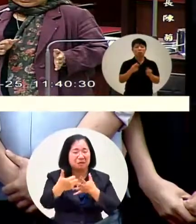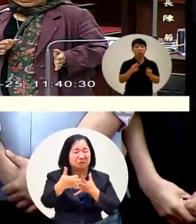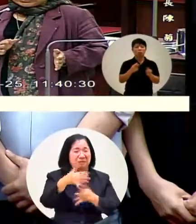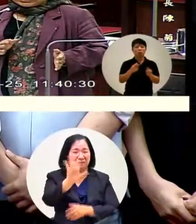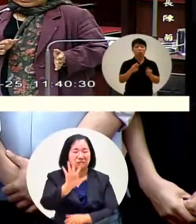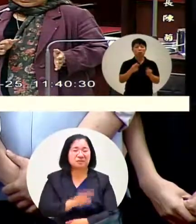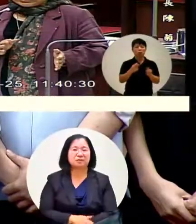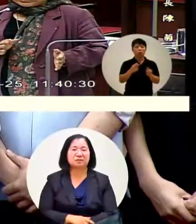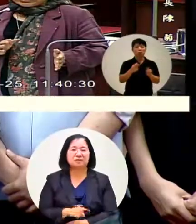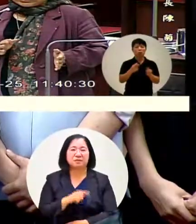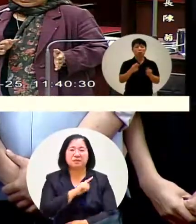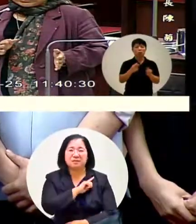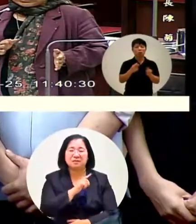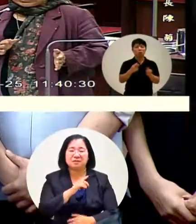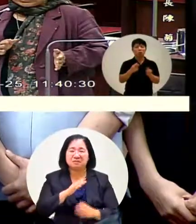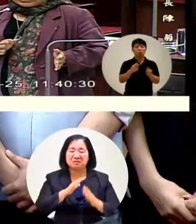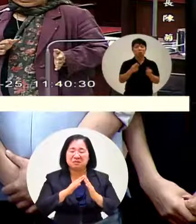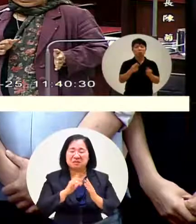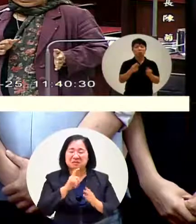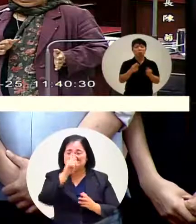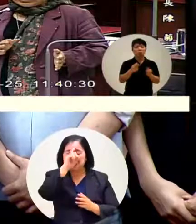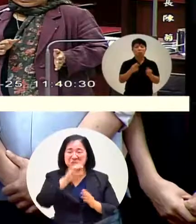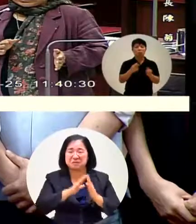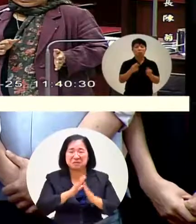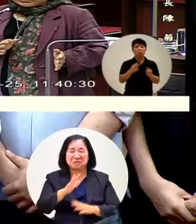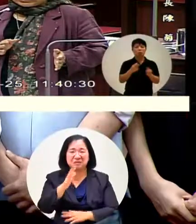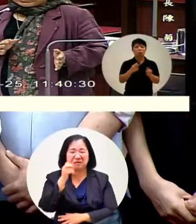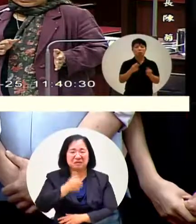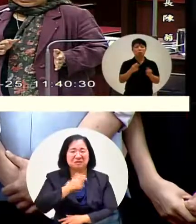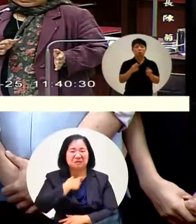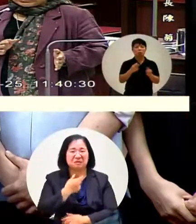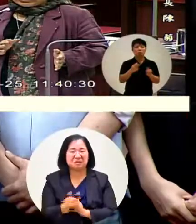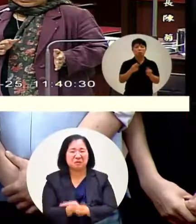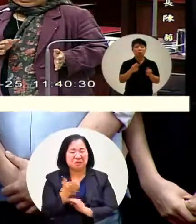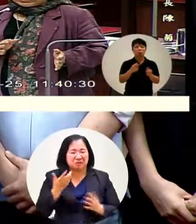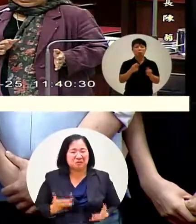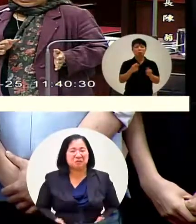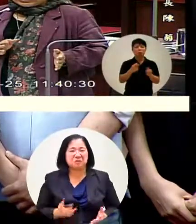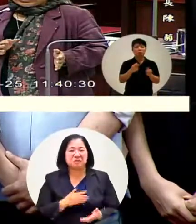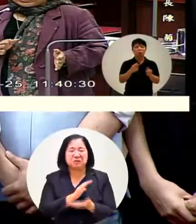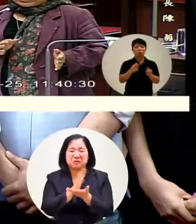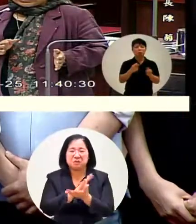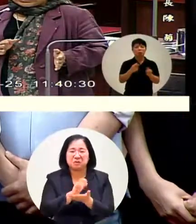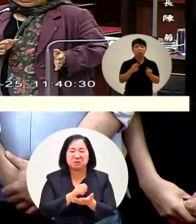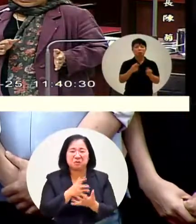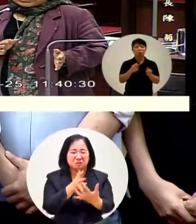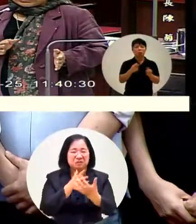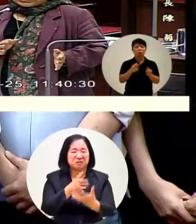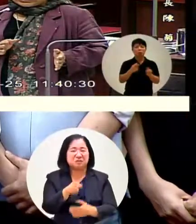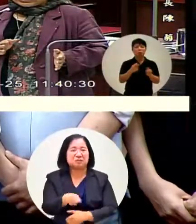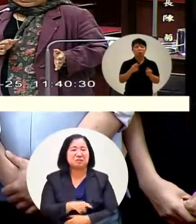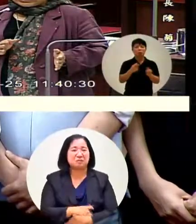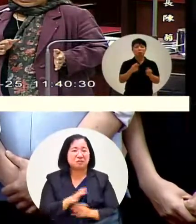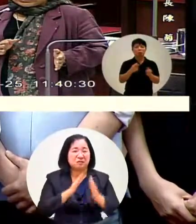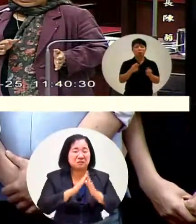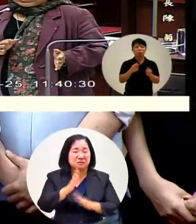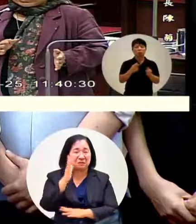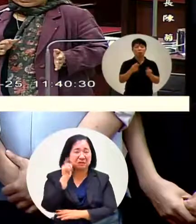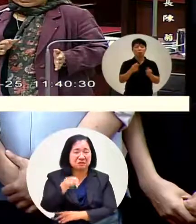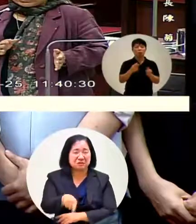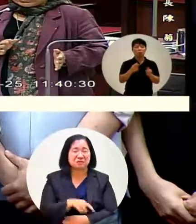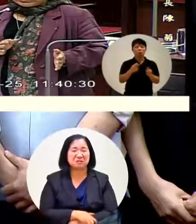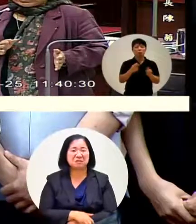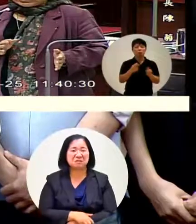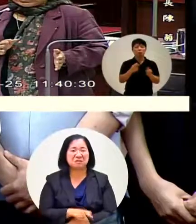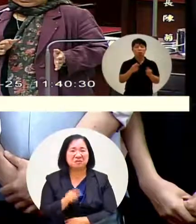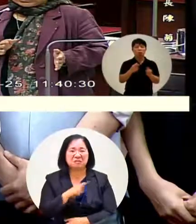啊，所以我要这边再重申，其实陈局时代，他甚至都是阿霸到说，连民进党的议员都不